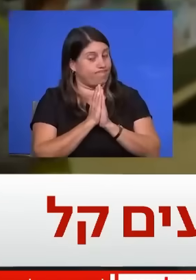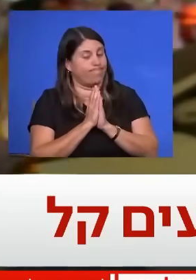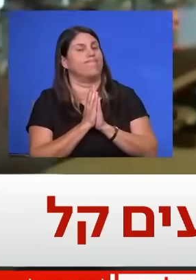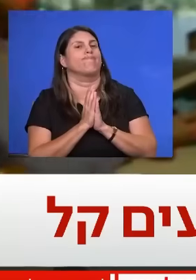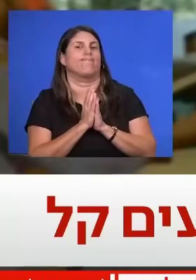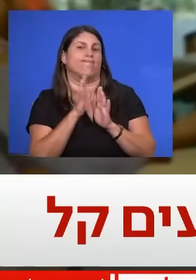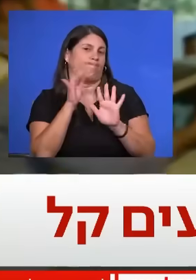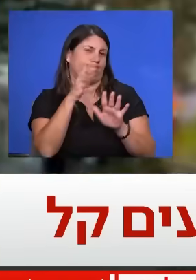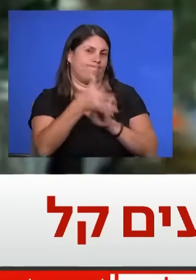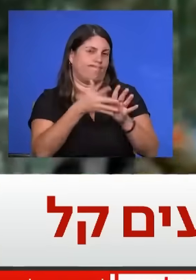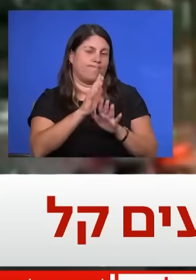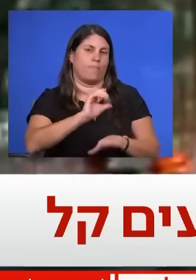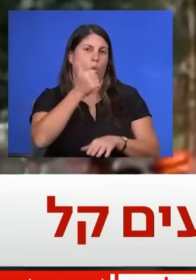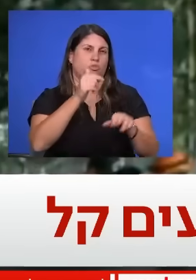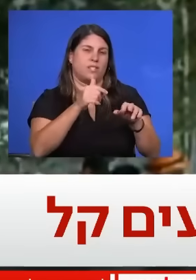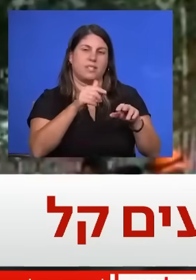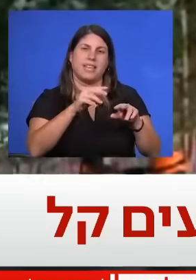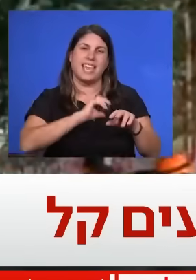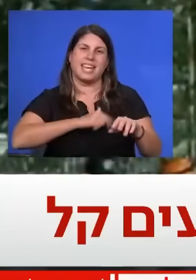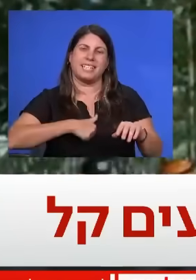עיריית ראשון לציון רז קינסליך,